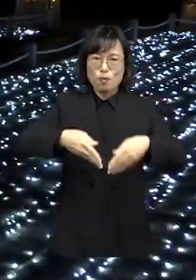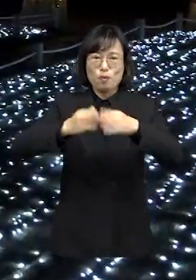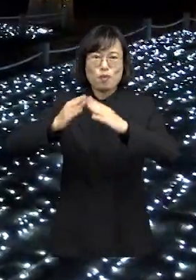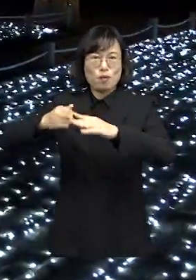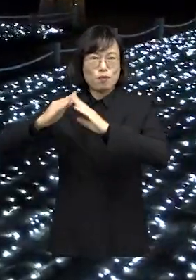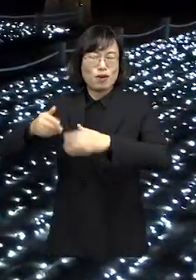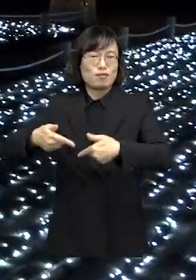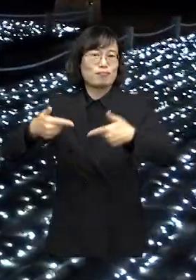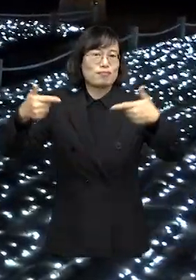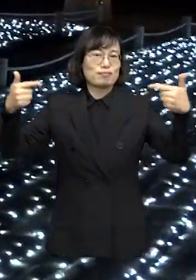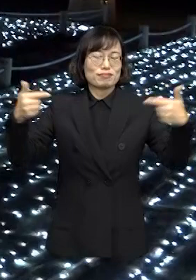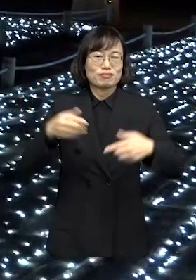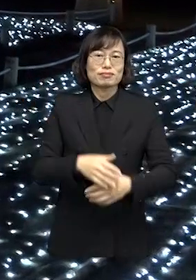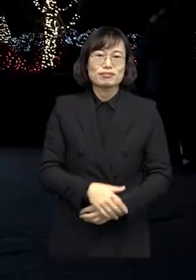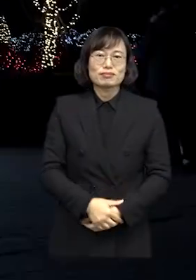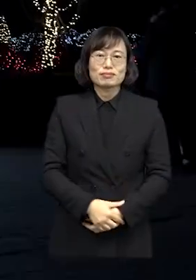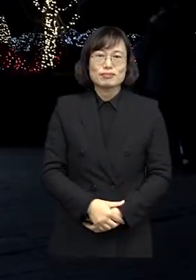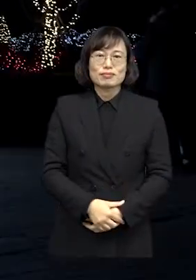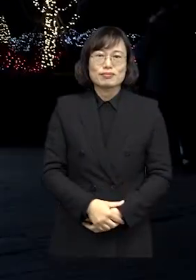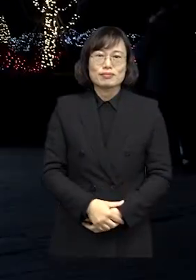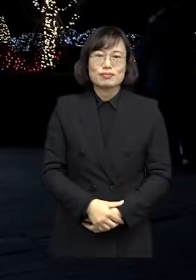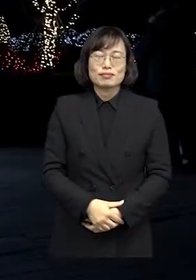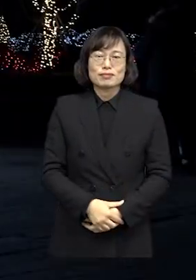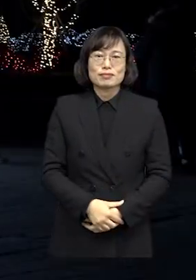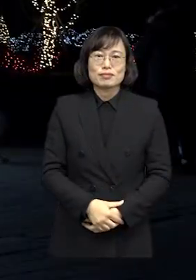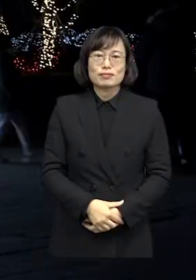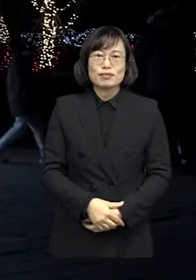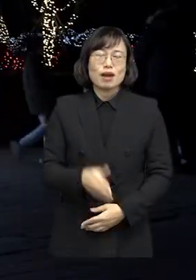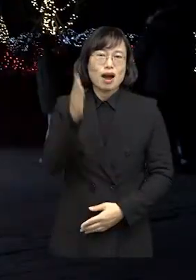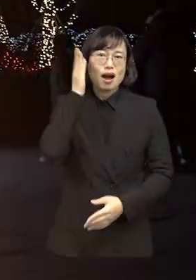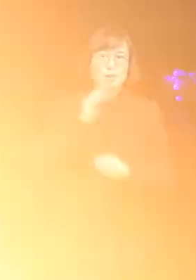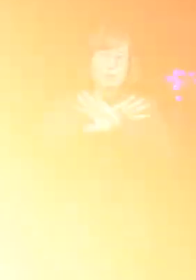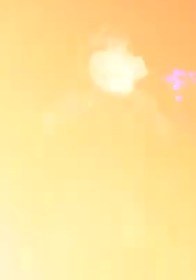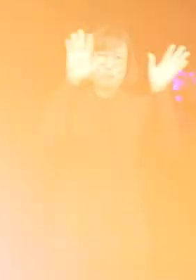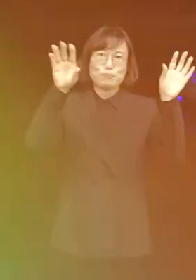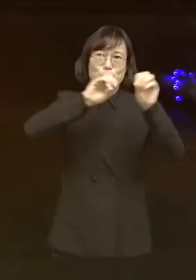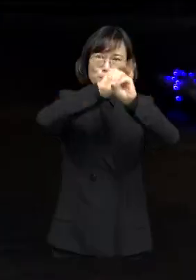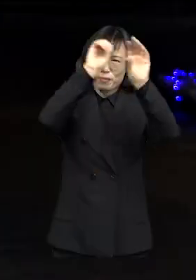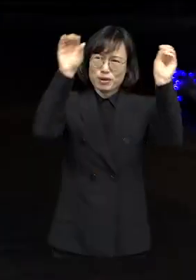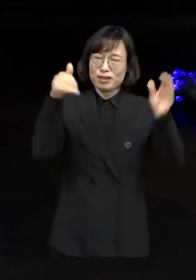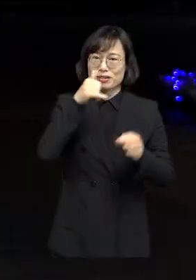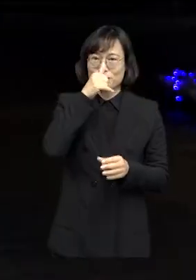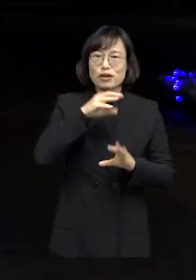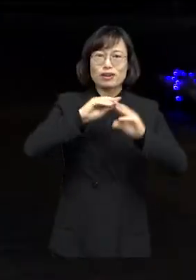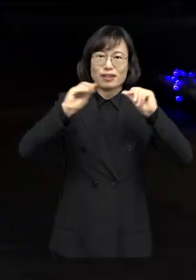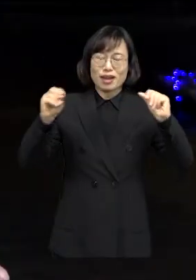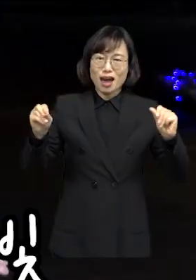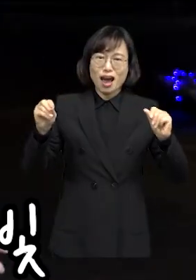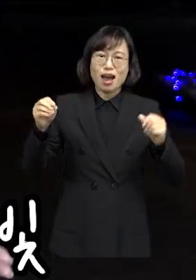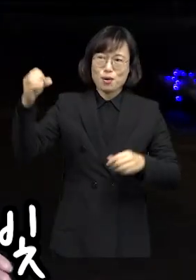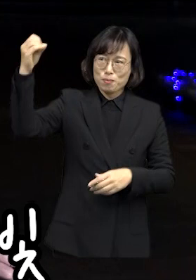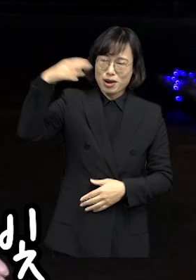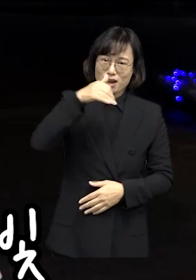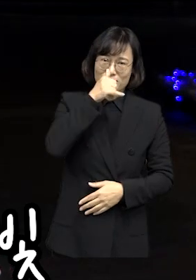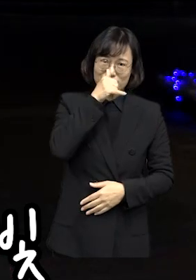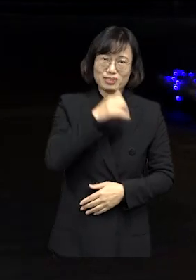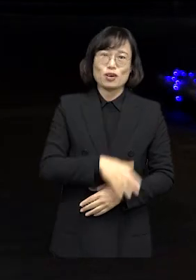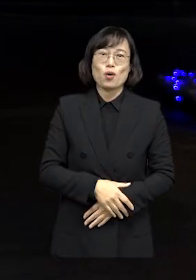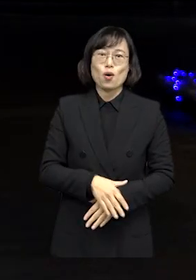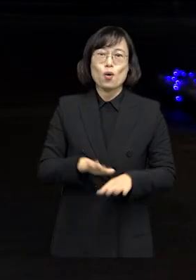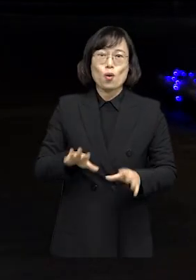더 풍성해진 조형물들을 만날 수 있었습니다. 하늘에 별이 있다면 땅에는 빛이